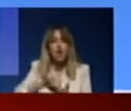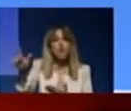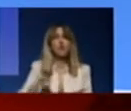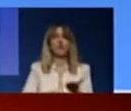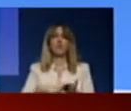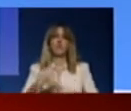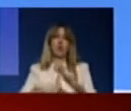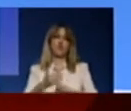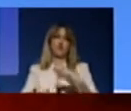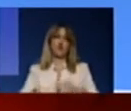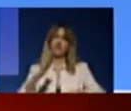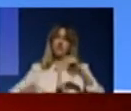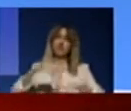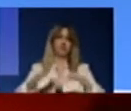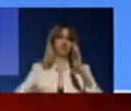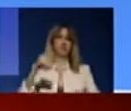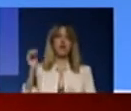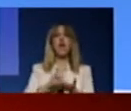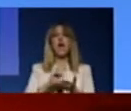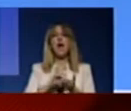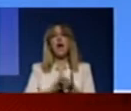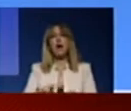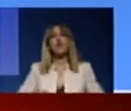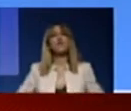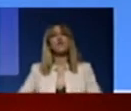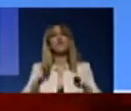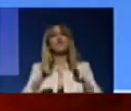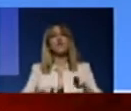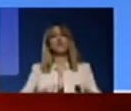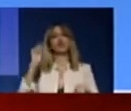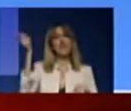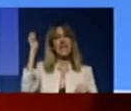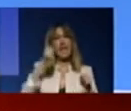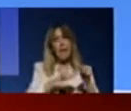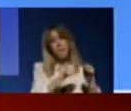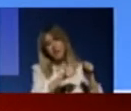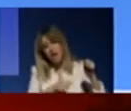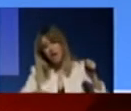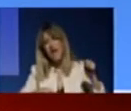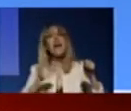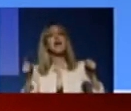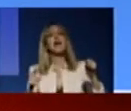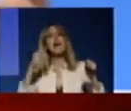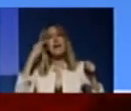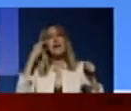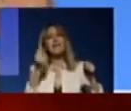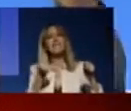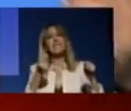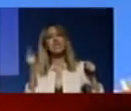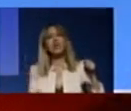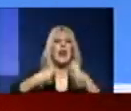εθνικής σημασίας αυτοκινητόδρομου Καλαμάτα, Ριζόμυλος, Σπύλο, Μεθόνη, να μην ξεχνάμε και τη